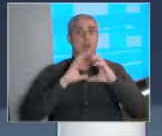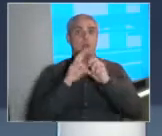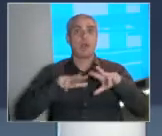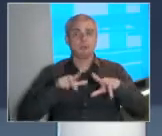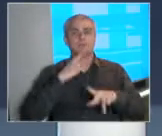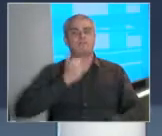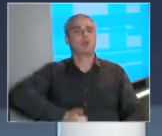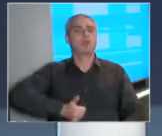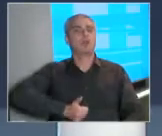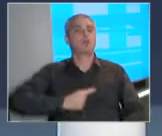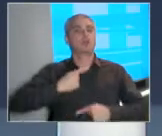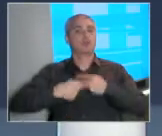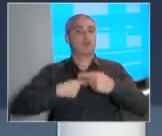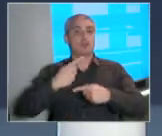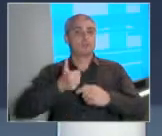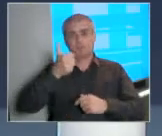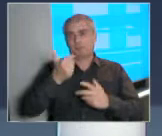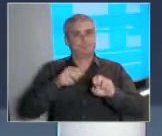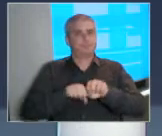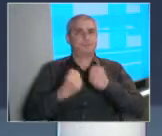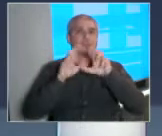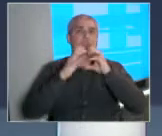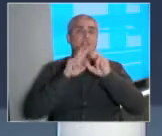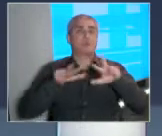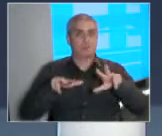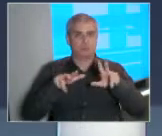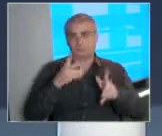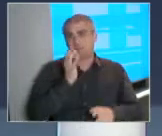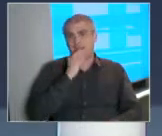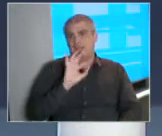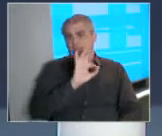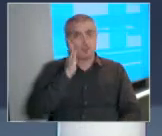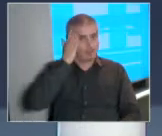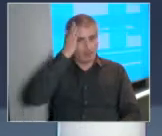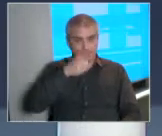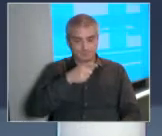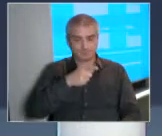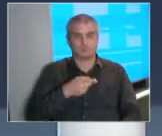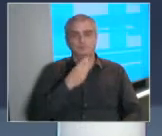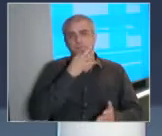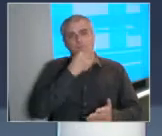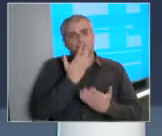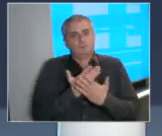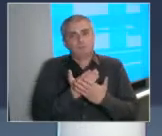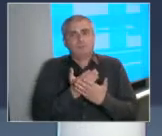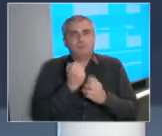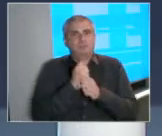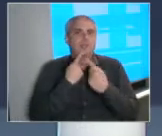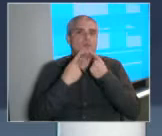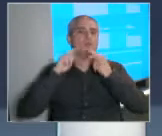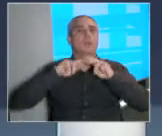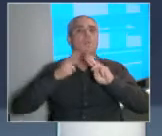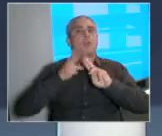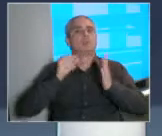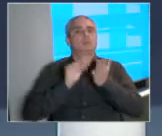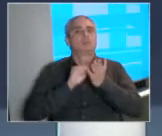כי דור המנהיגים של היום פשוט הורס את כדור הארץ לבני גילה בעתיד. נאום התוכחה של גרטה עורר דיון ברחבי העולם